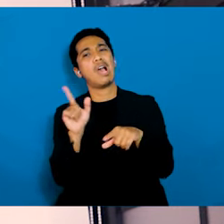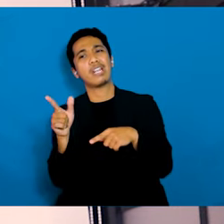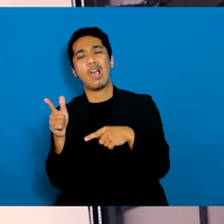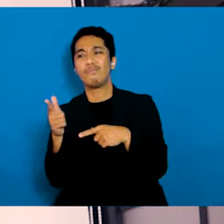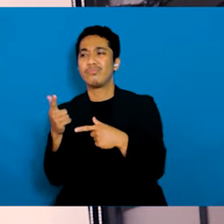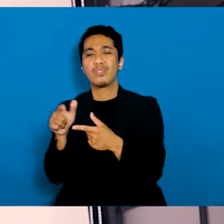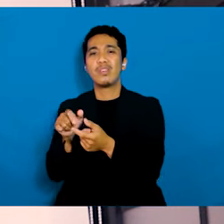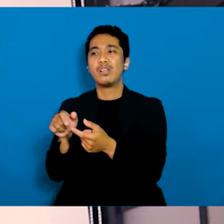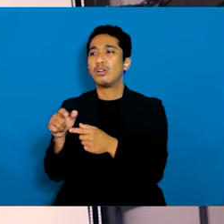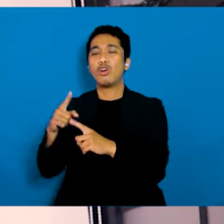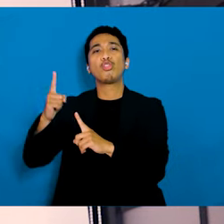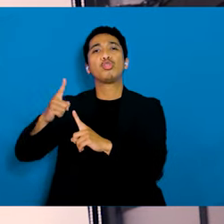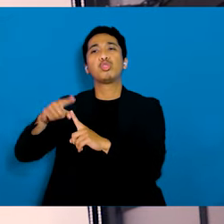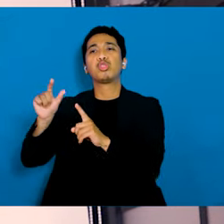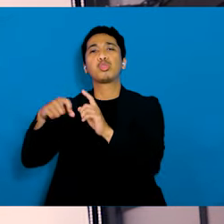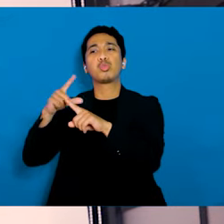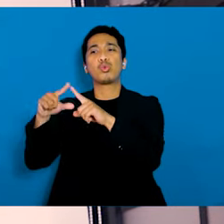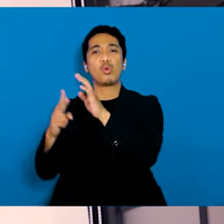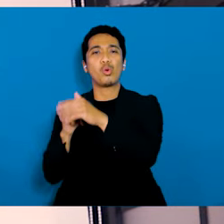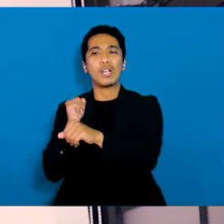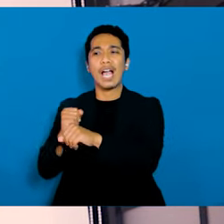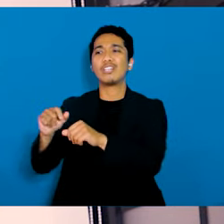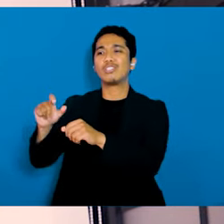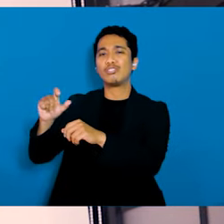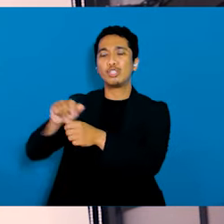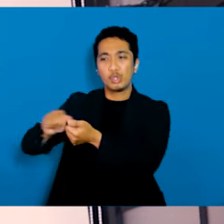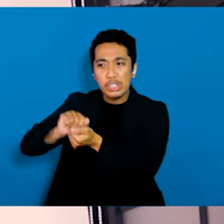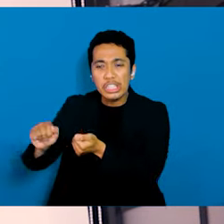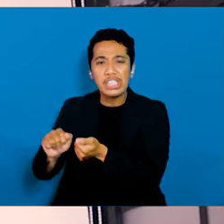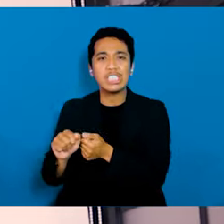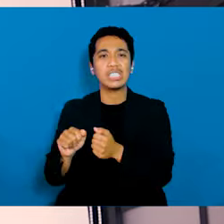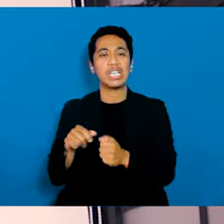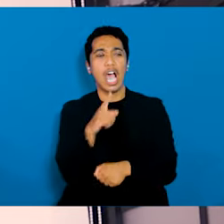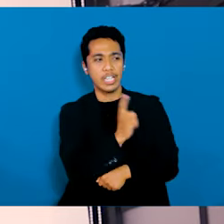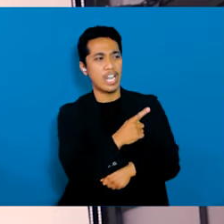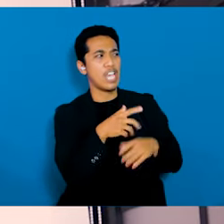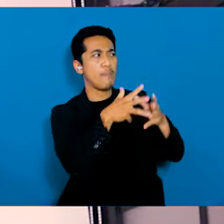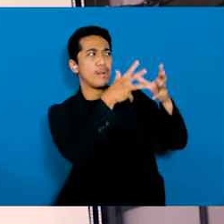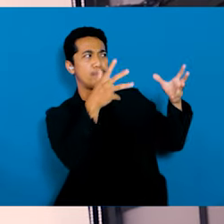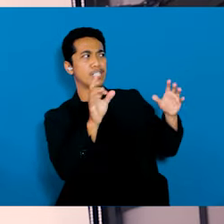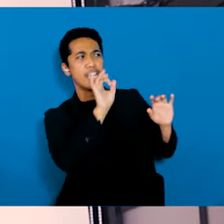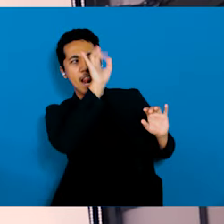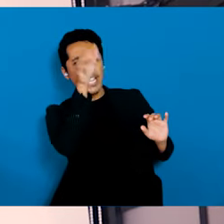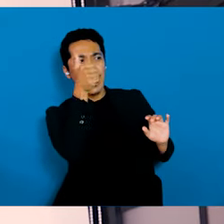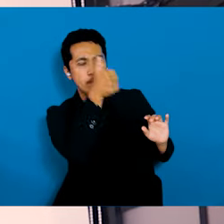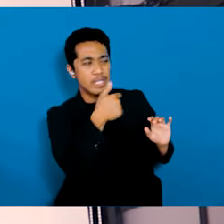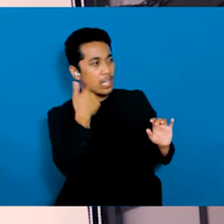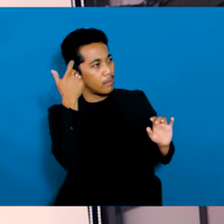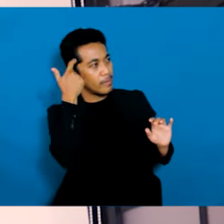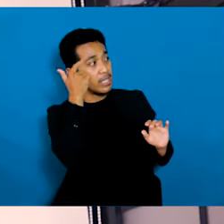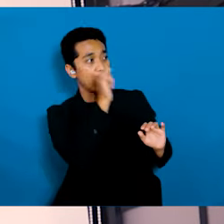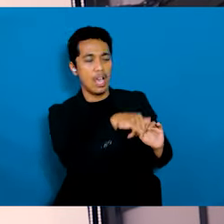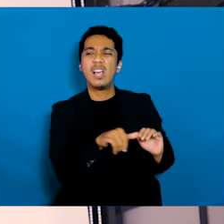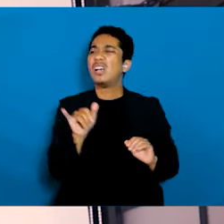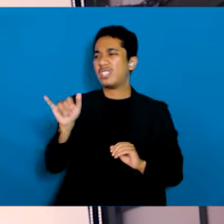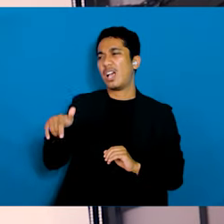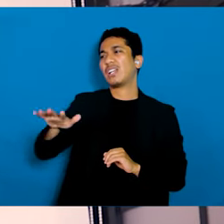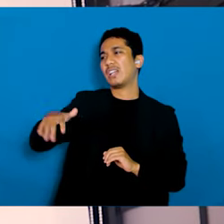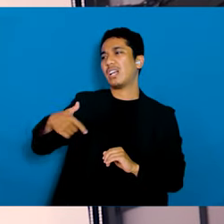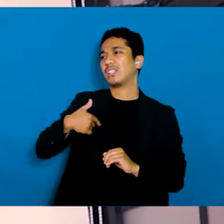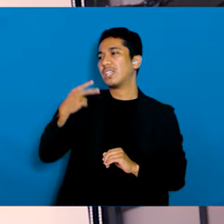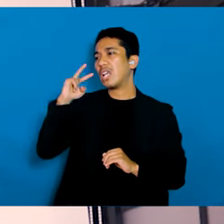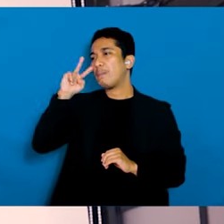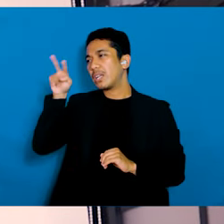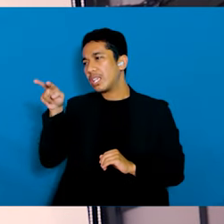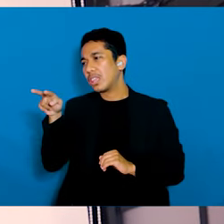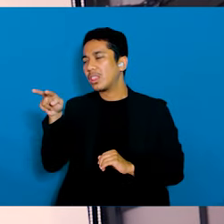toh. Menyuci ada laundry, ada mesin cuci dan sebagainya kayak gitu. Ada hal-hal besar yang ada yang lebih besar. Perlu dipikirkan.